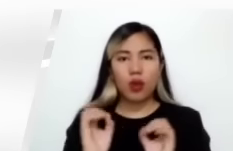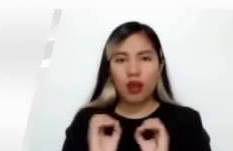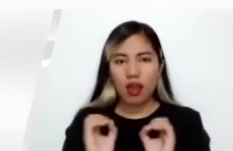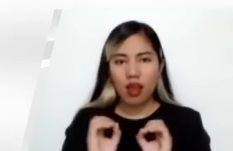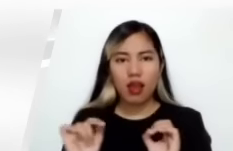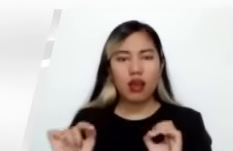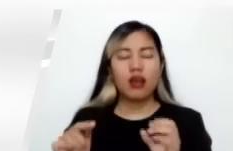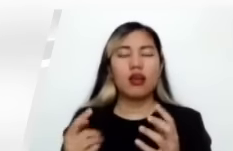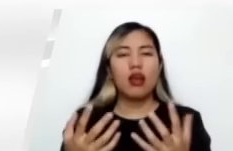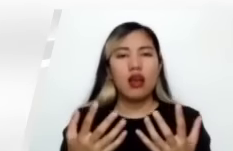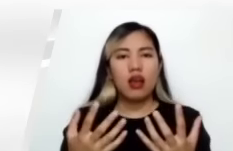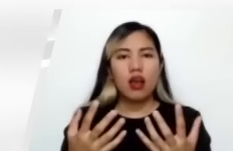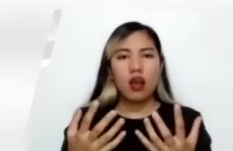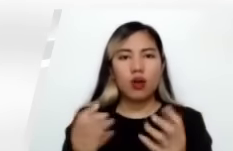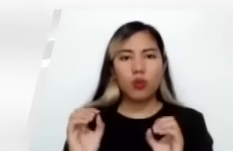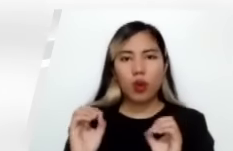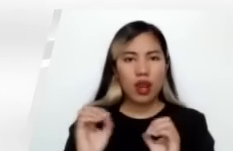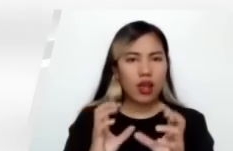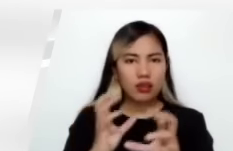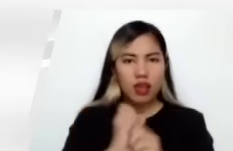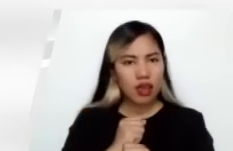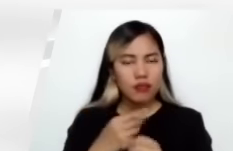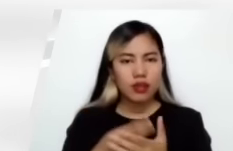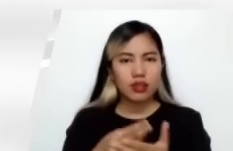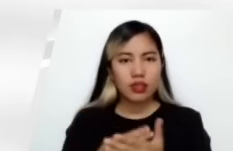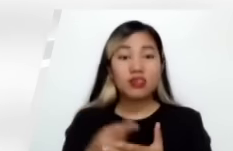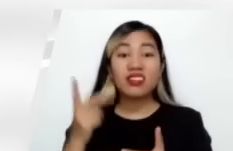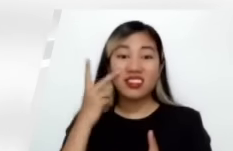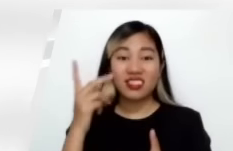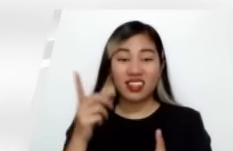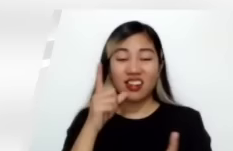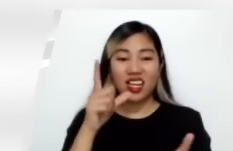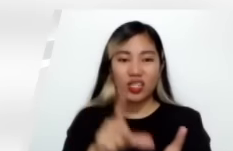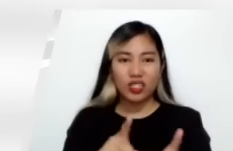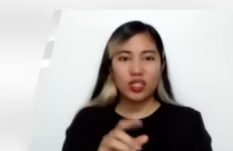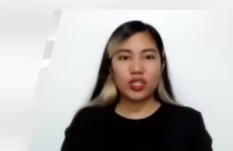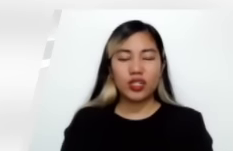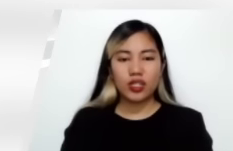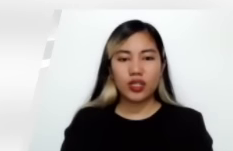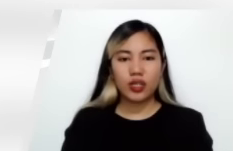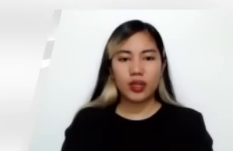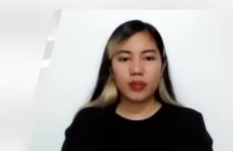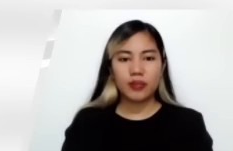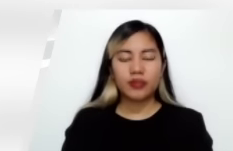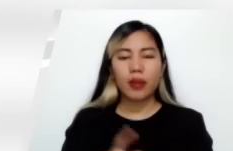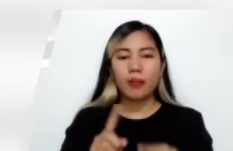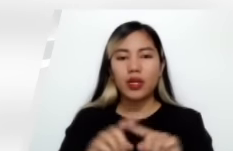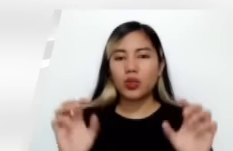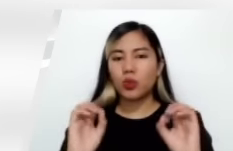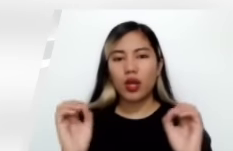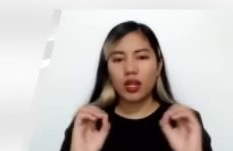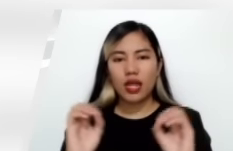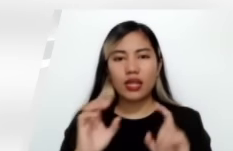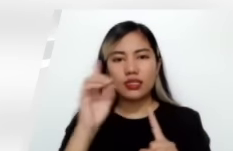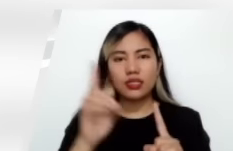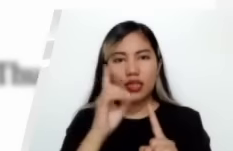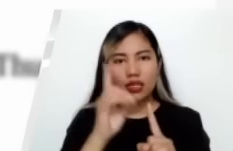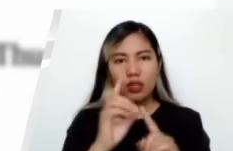liham mula raw sa isang tsanda at tiyenza. Naka-address ito kay Neri pero walang nakasaad na petsa at wala ring